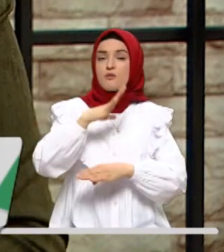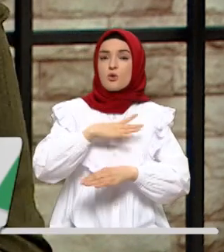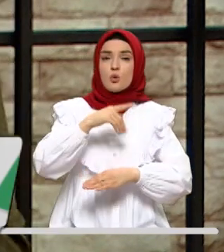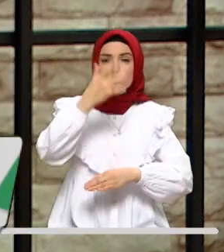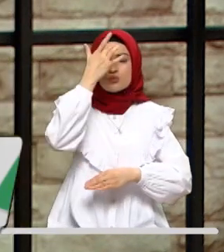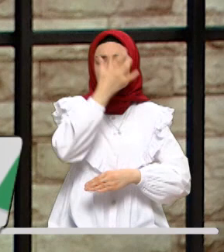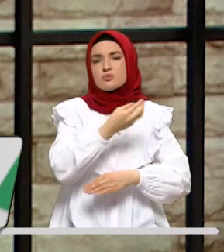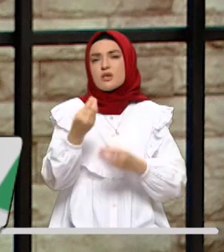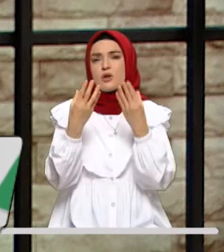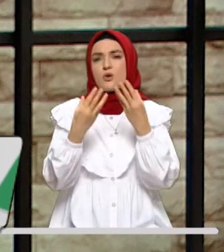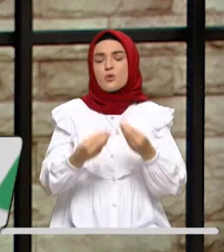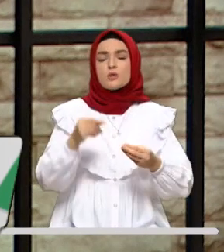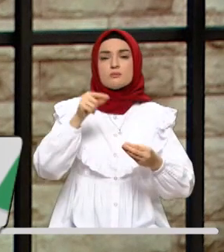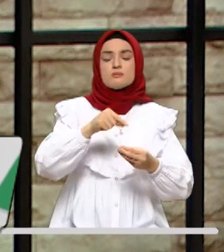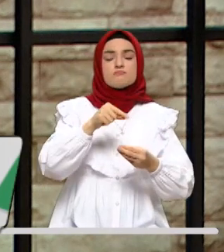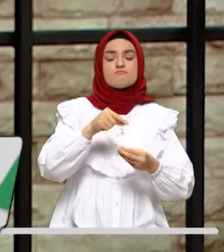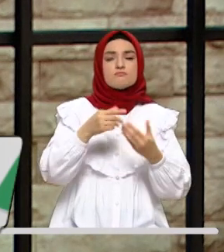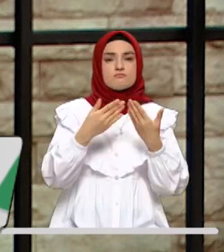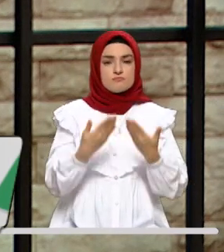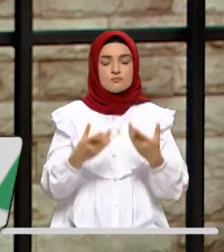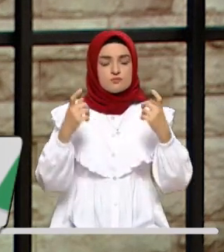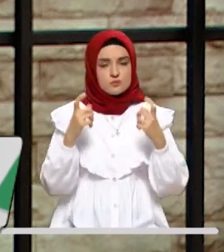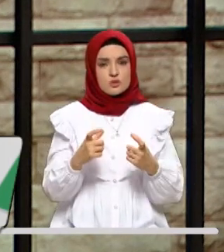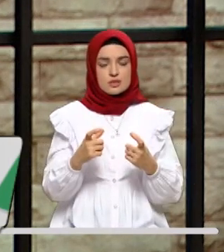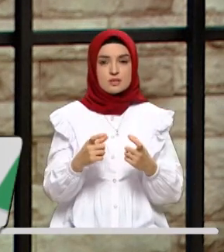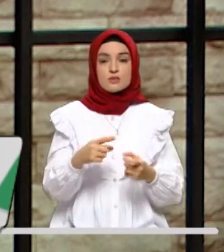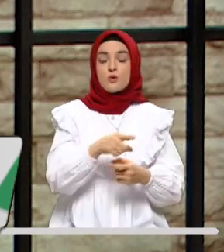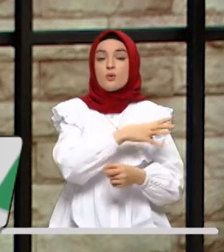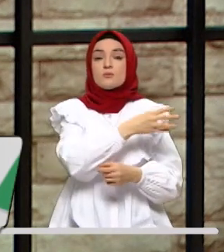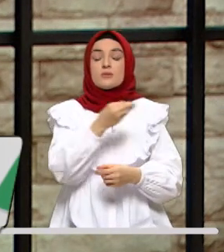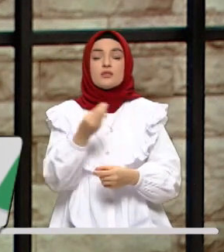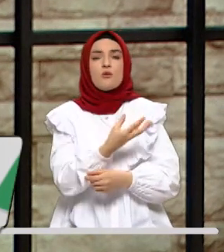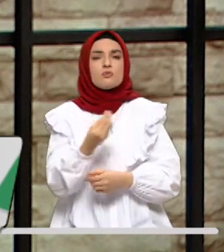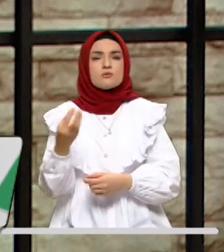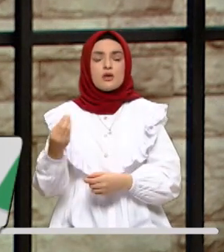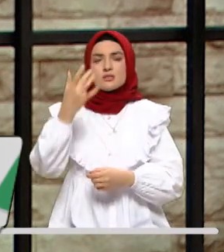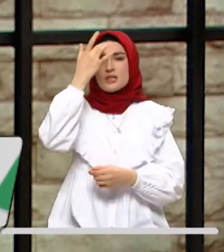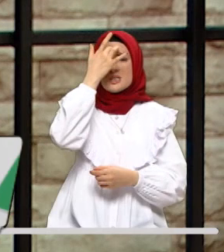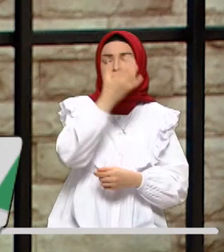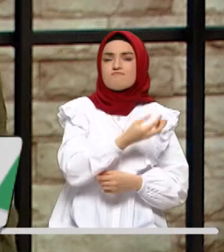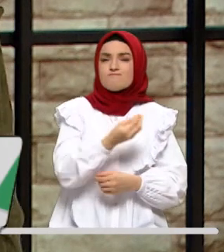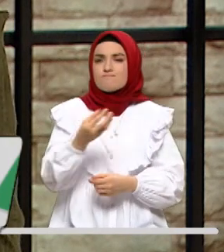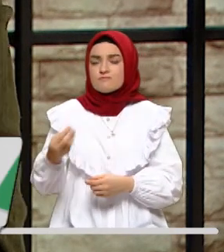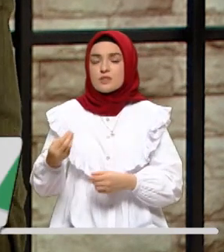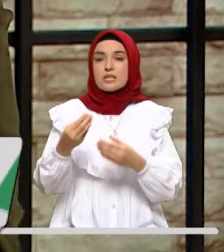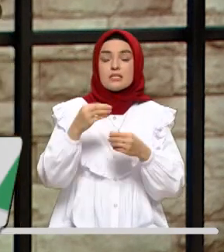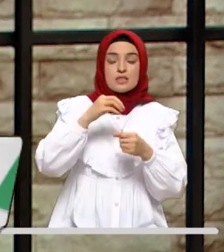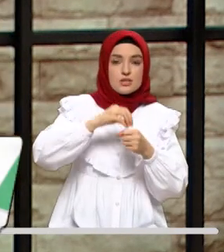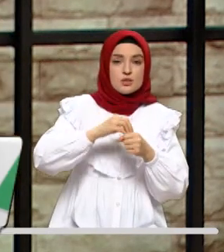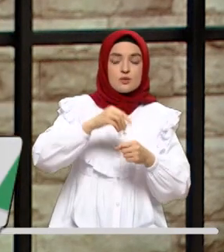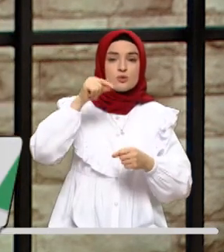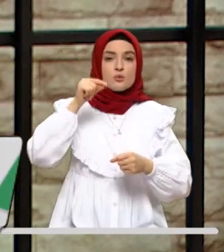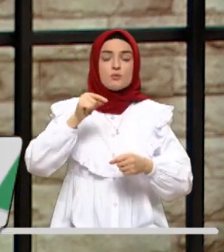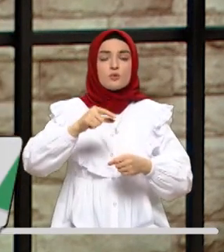şehit oldu da biz bugün buradayız. O milyonlarca şühedanın yüzü suyu hürmetine biz